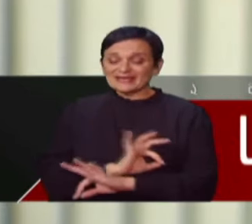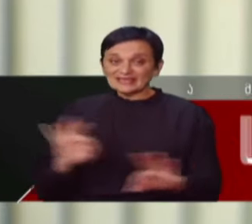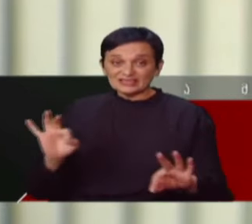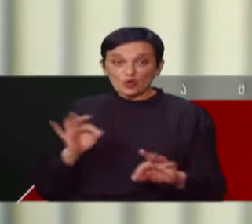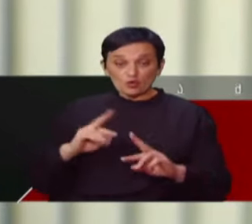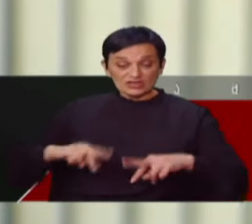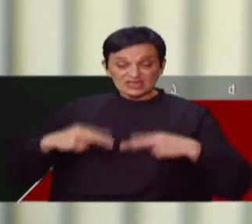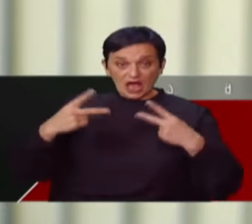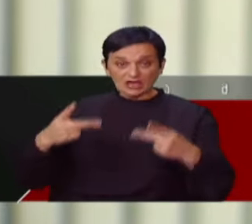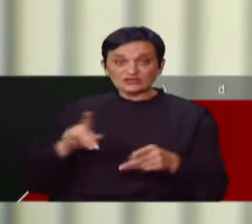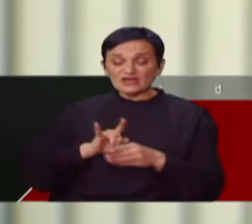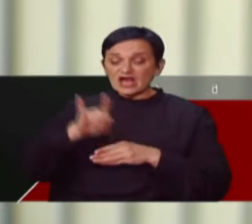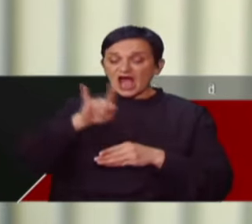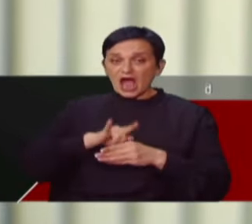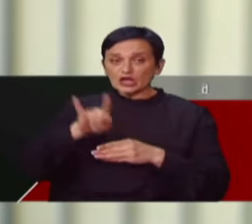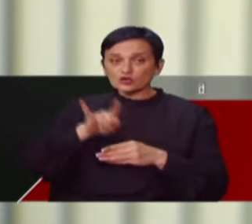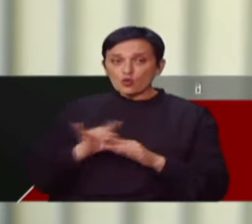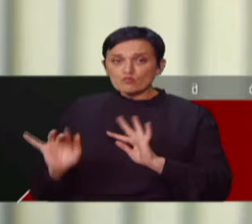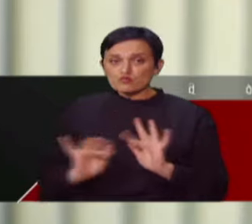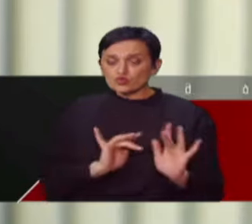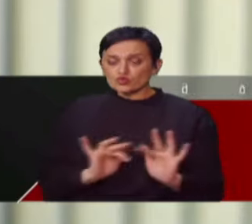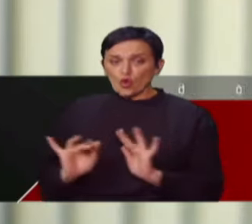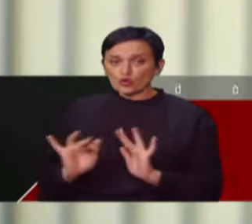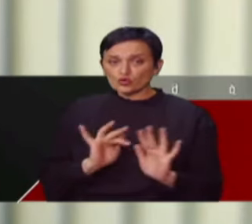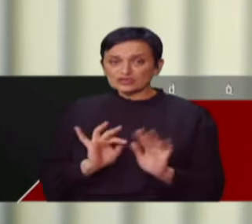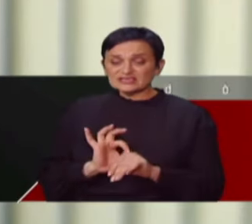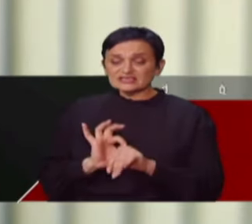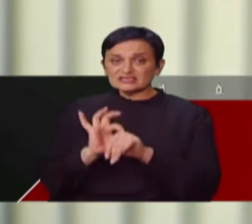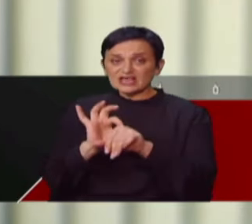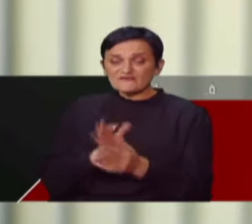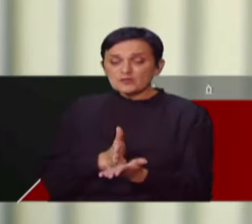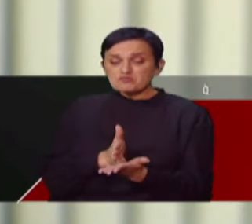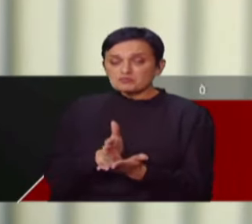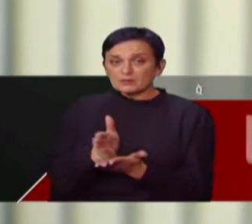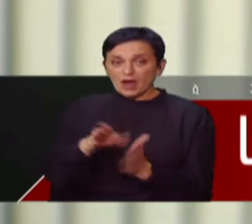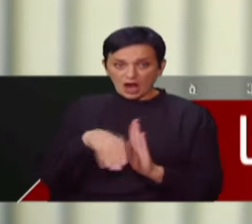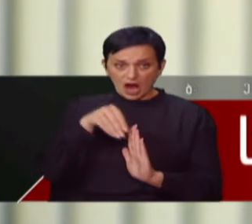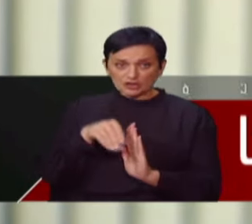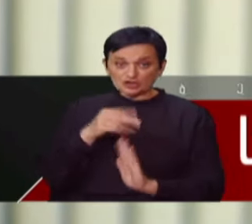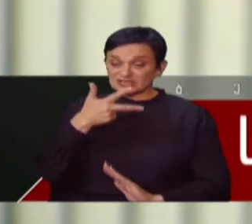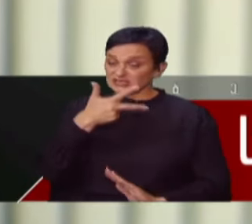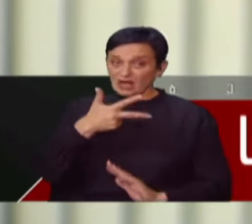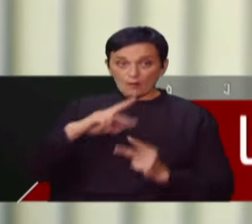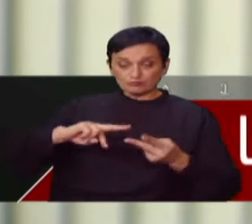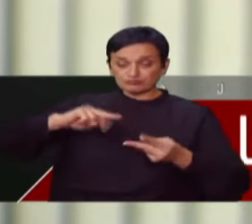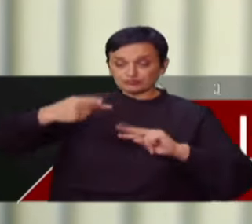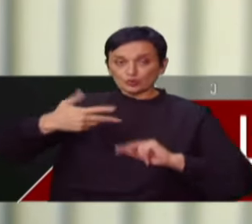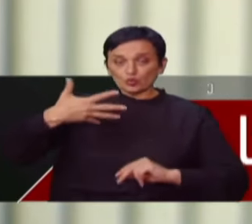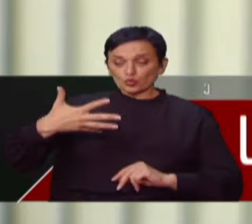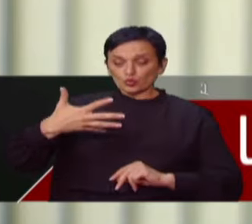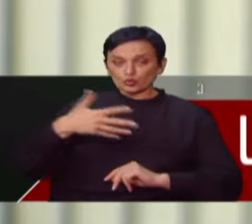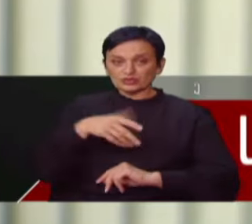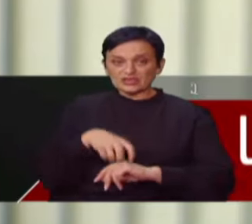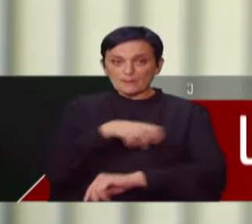ამის ნაცვლად მე მგონი ხელოვნურად ხდება პროცესის წაყვანა მიმართულებით, რომ არჩევნებში სამის ნაცვლად ხუთი პარტია ღებულობდეს